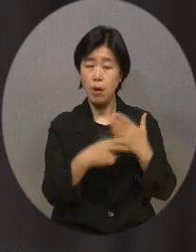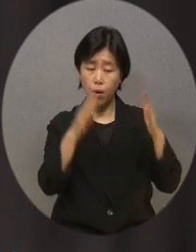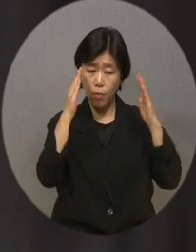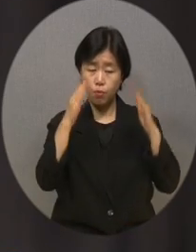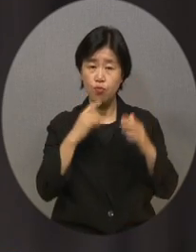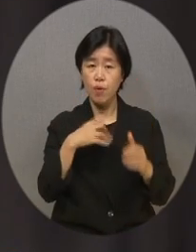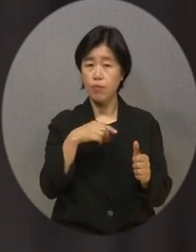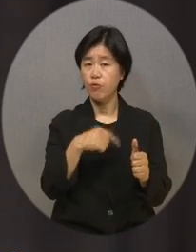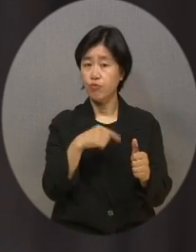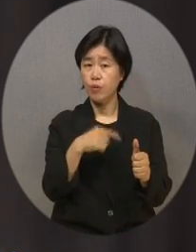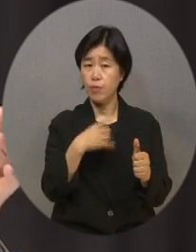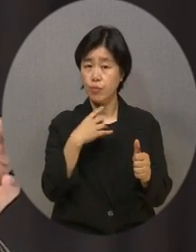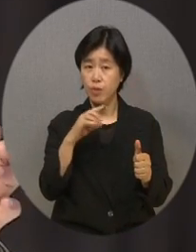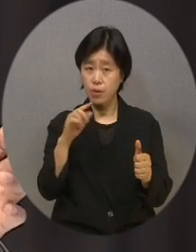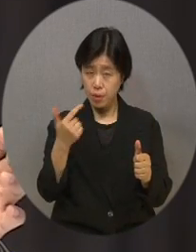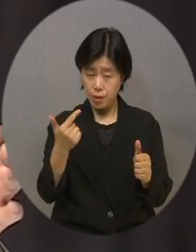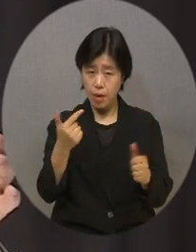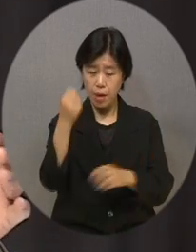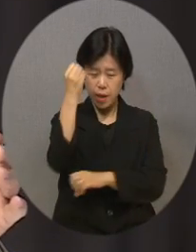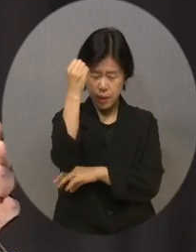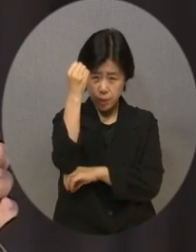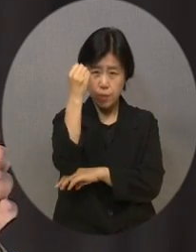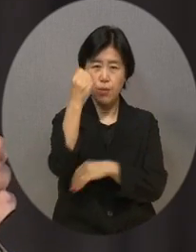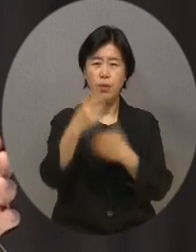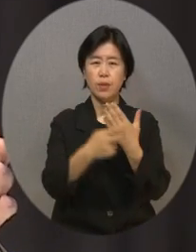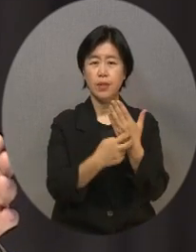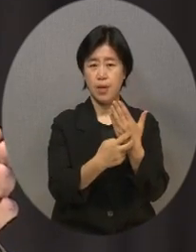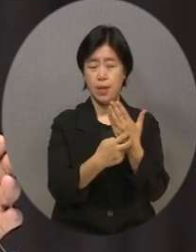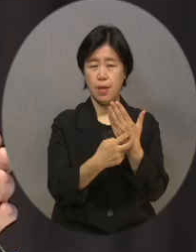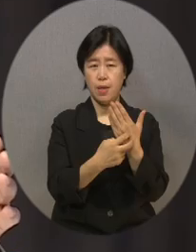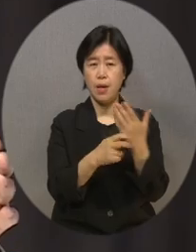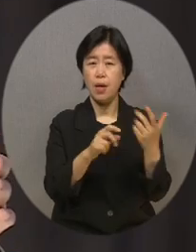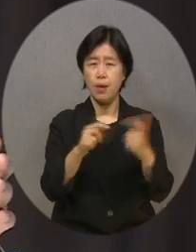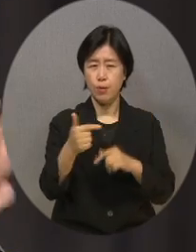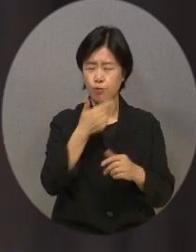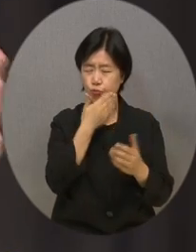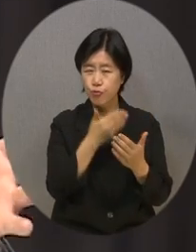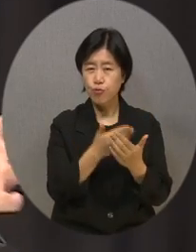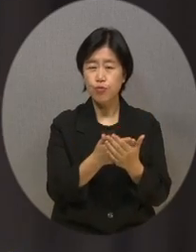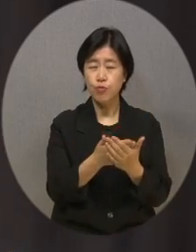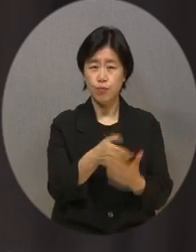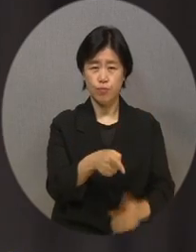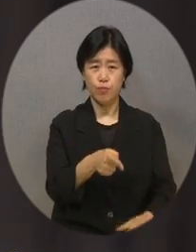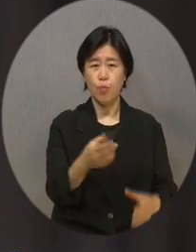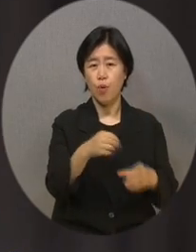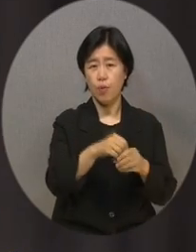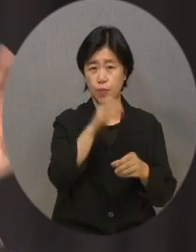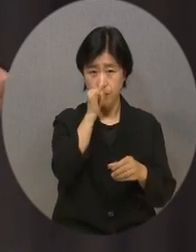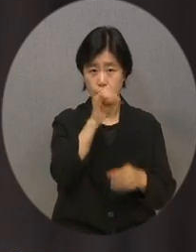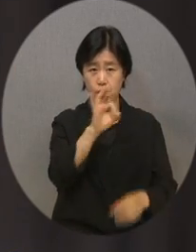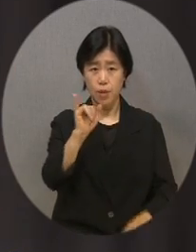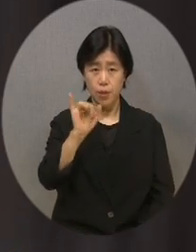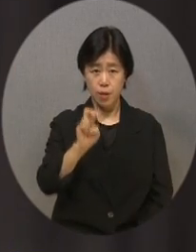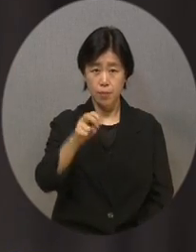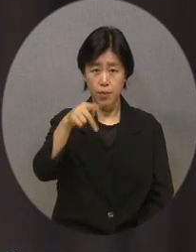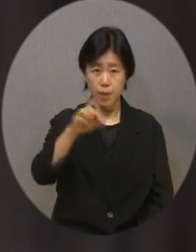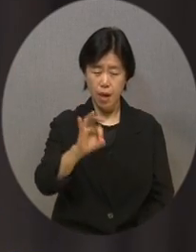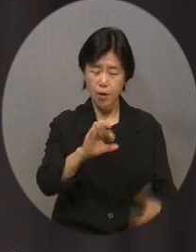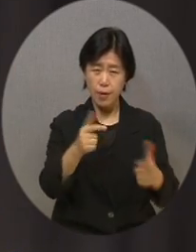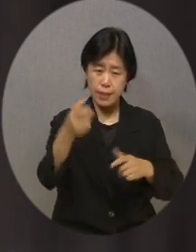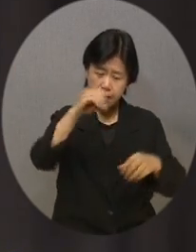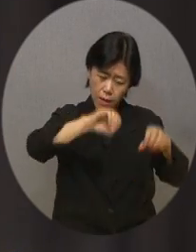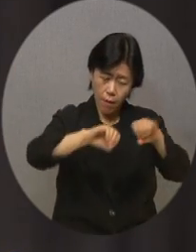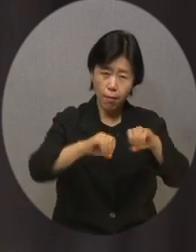것이라고 생각하는데 기초의학이라고 아주 중요한 부분이 있습니다. 예. 기초의학과 임상의학이 같이 병행돼야 되기